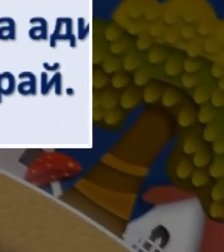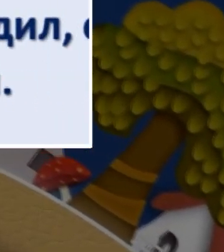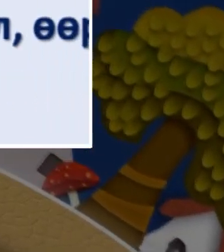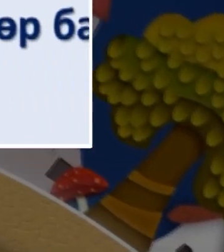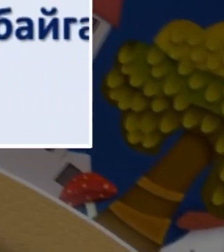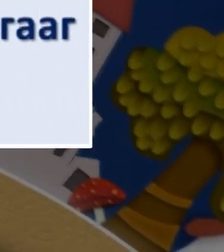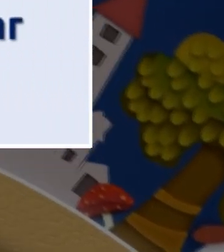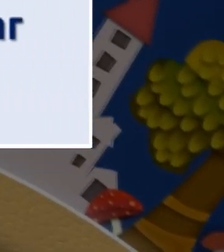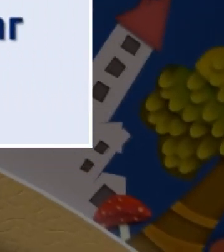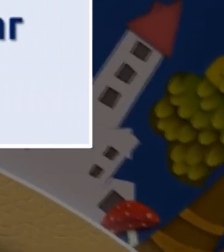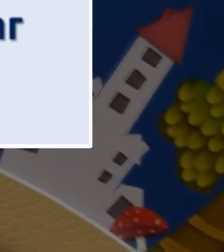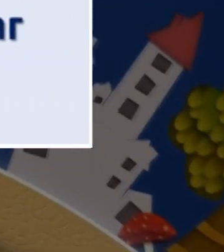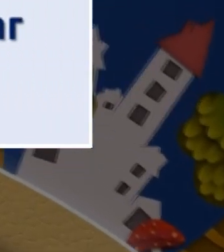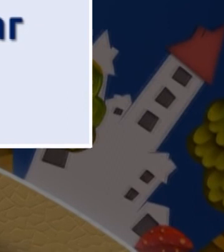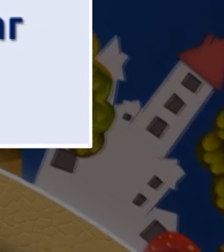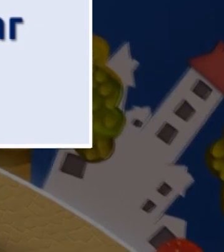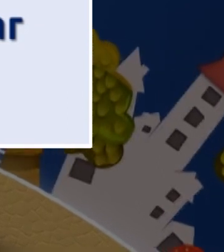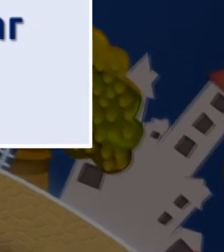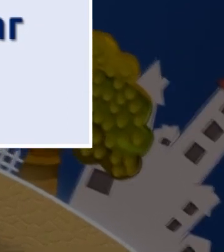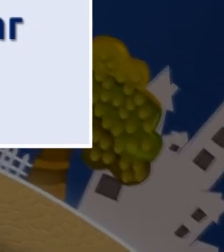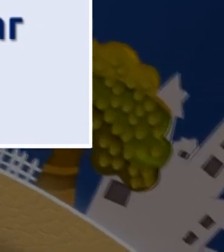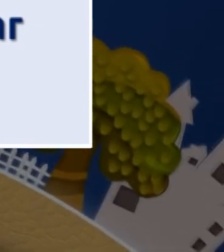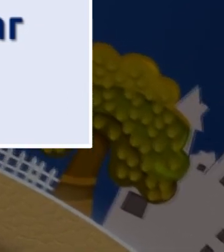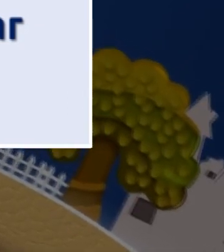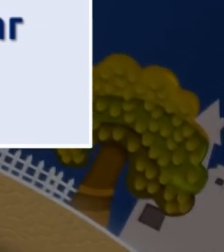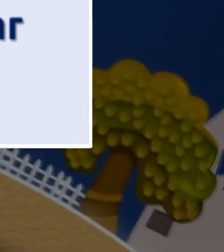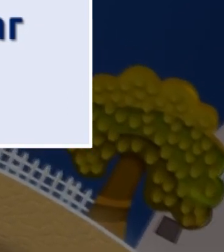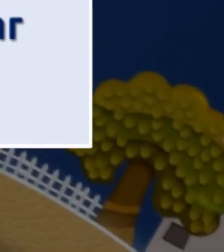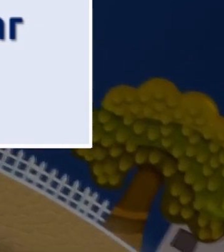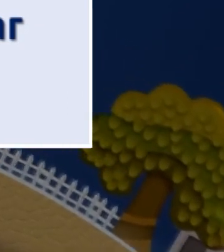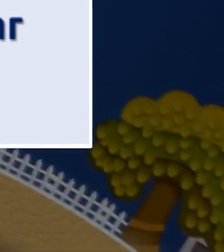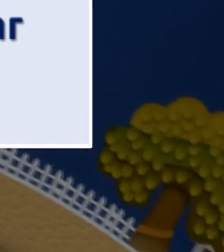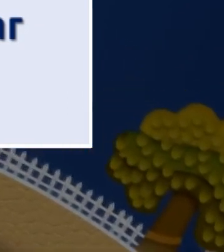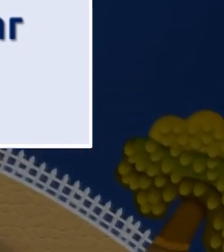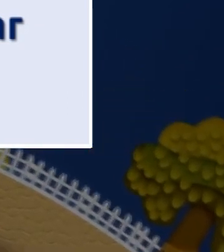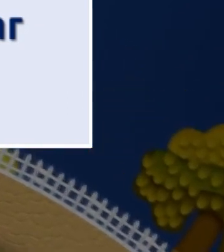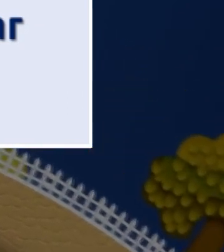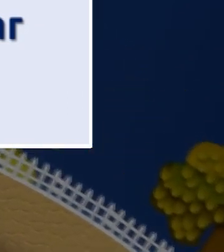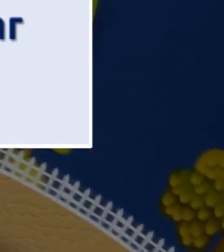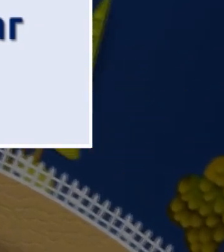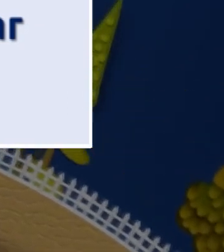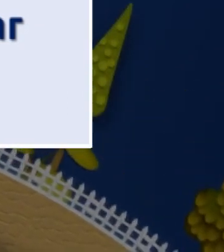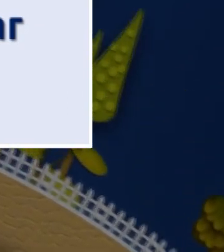Хүүхдүүдээ, эргэн тойрныхоо навчсыг ажиглаарай. Та нар олон төрлийн навч цуглуулад,